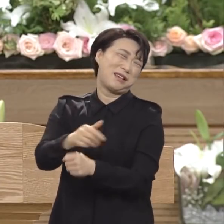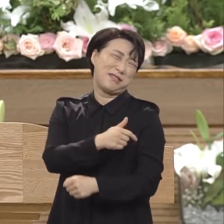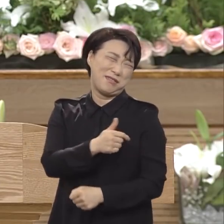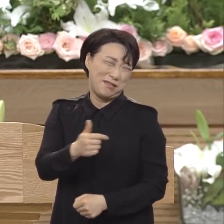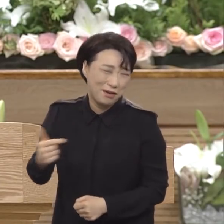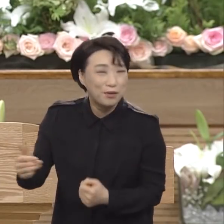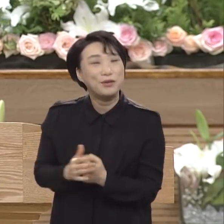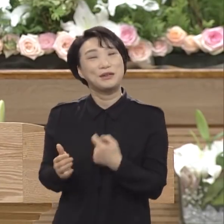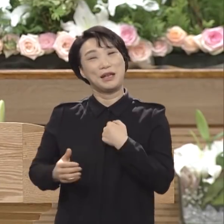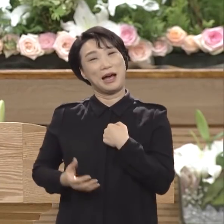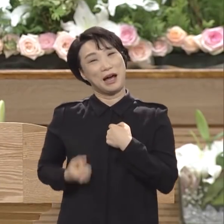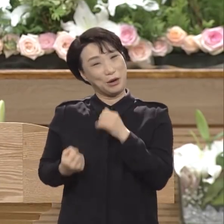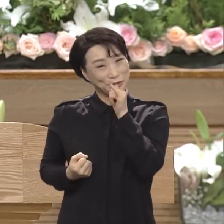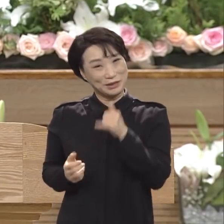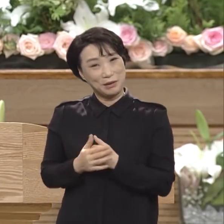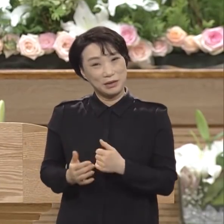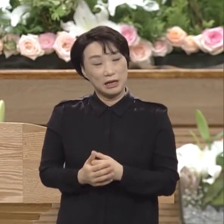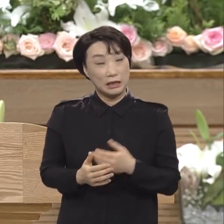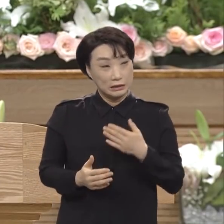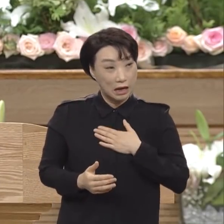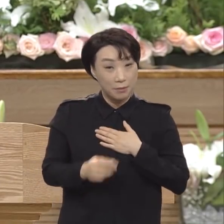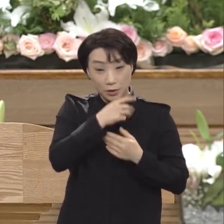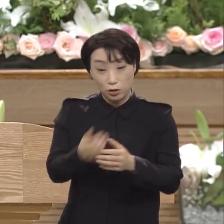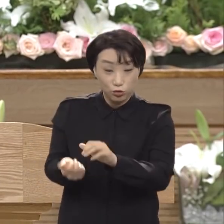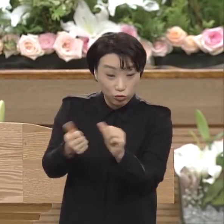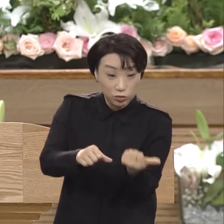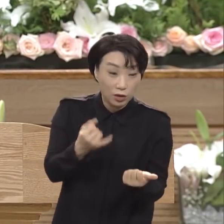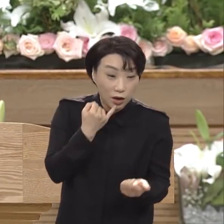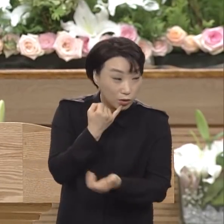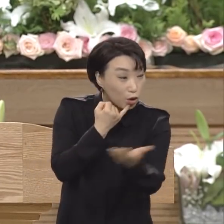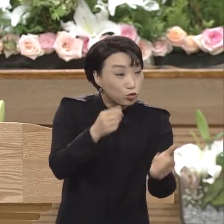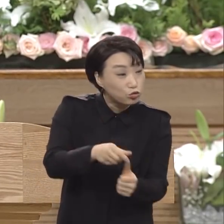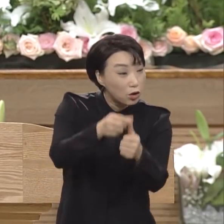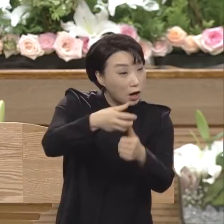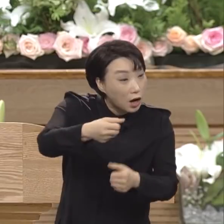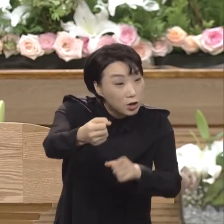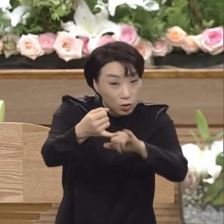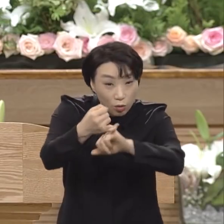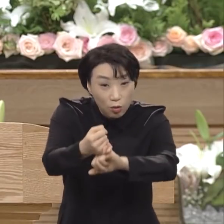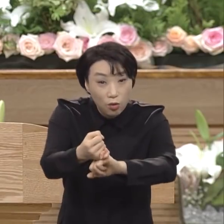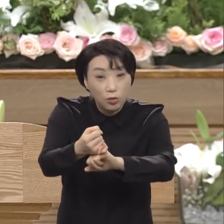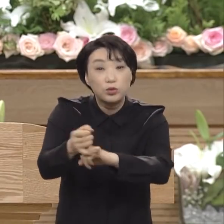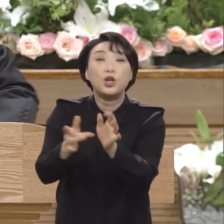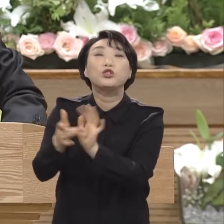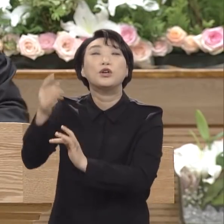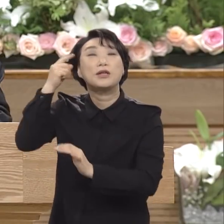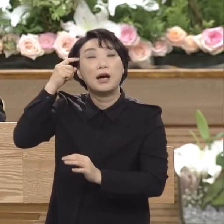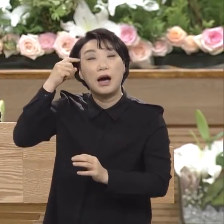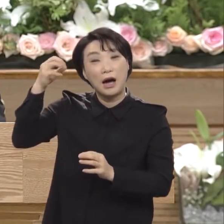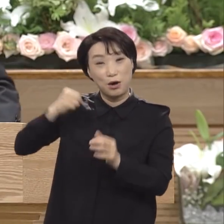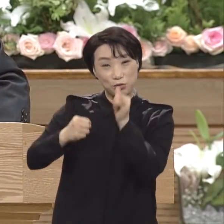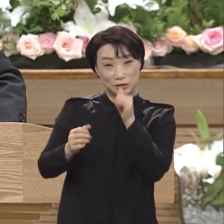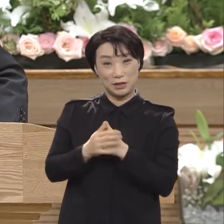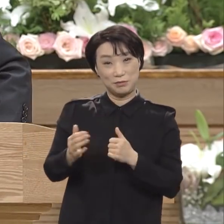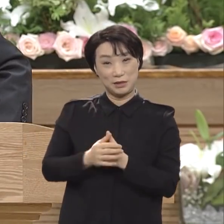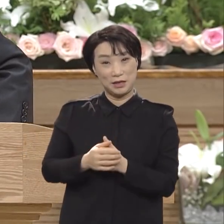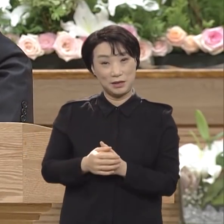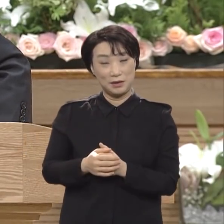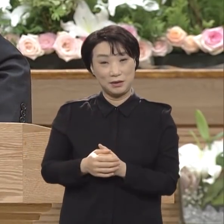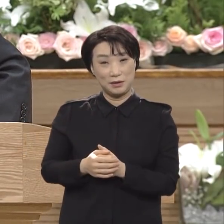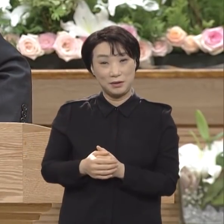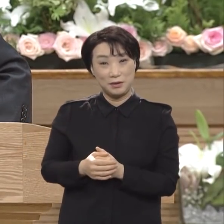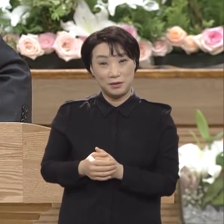이 말입니다. 나는 피 흘려도 좋으니 너만은 구원받아야 된다는 거. 그래야 된다는